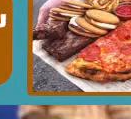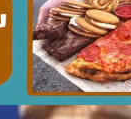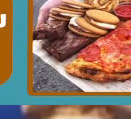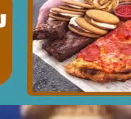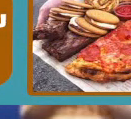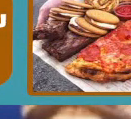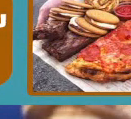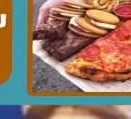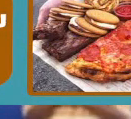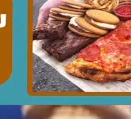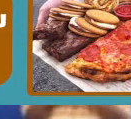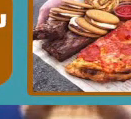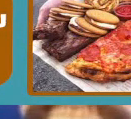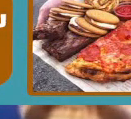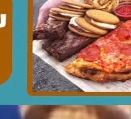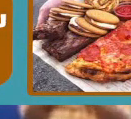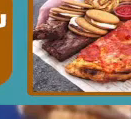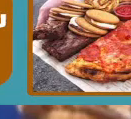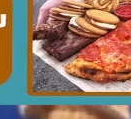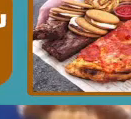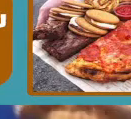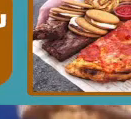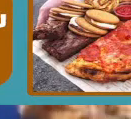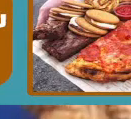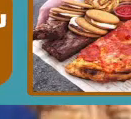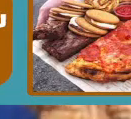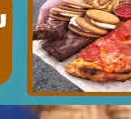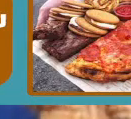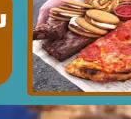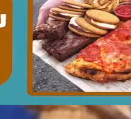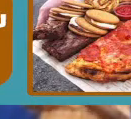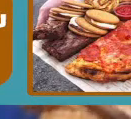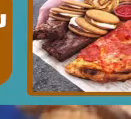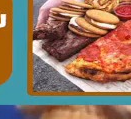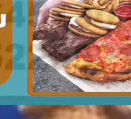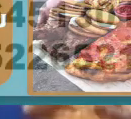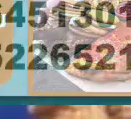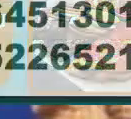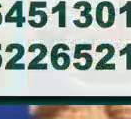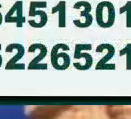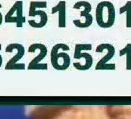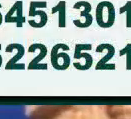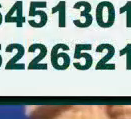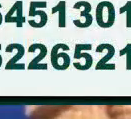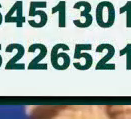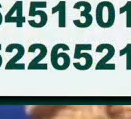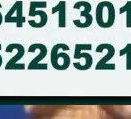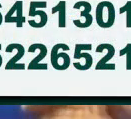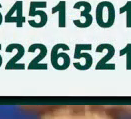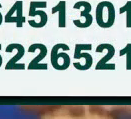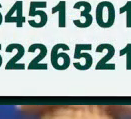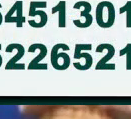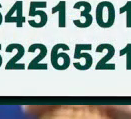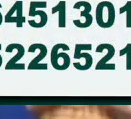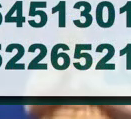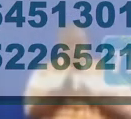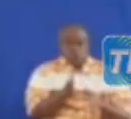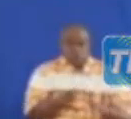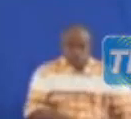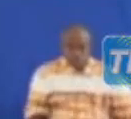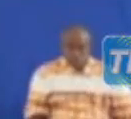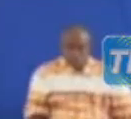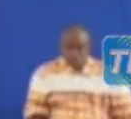kusimamia utekelezaji wa shughuli za utoaji wa elimu msingi na sekondari katika mamlaka za serikali za mitaa